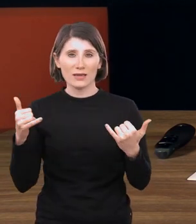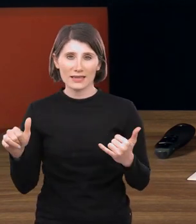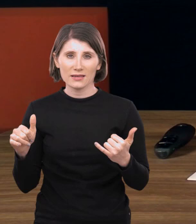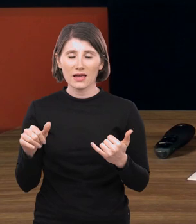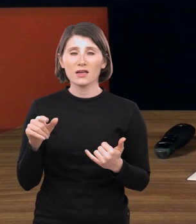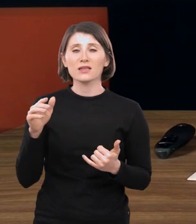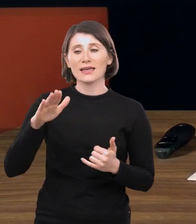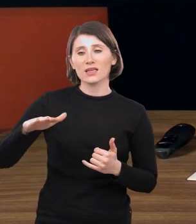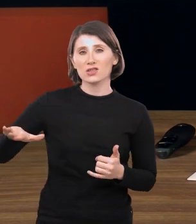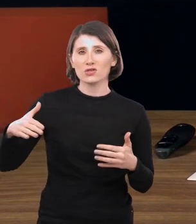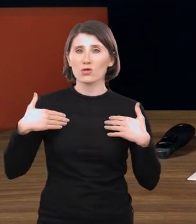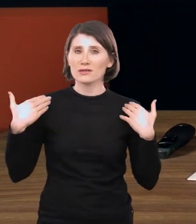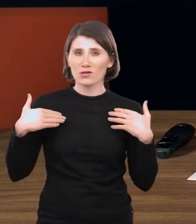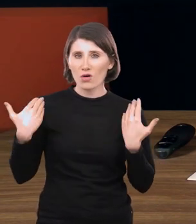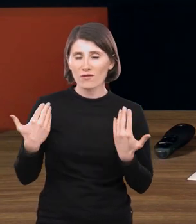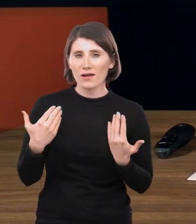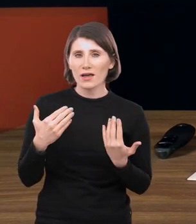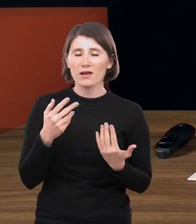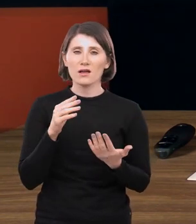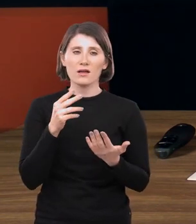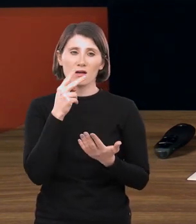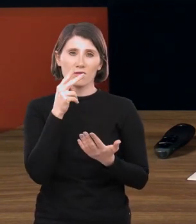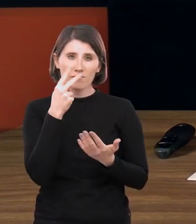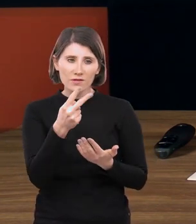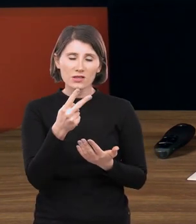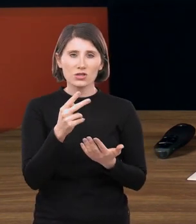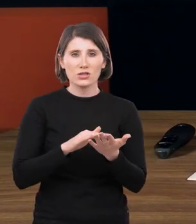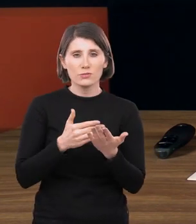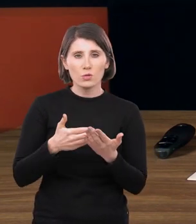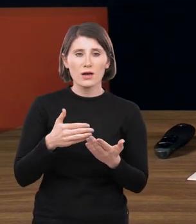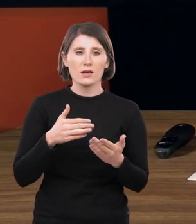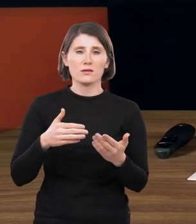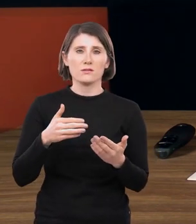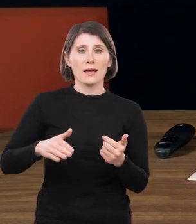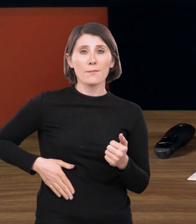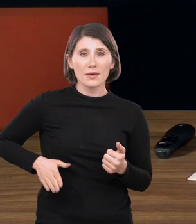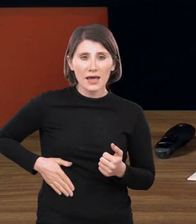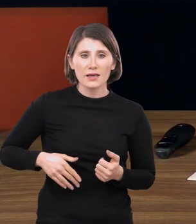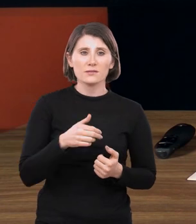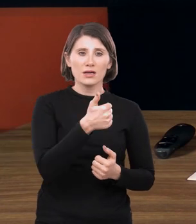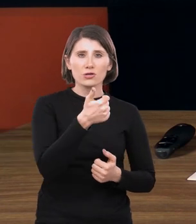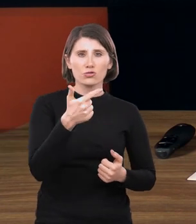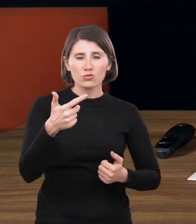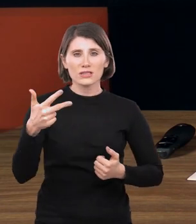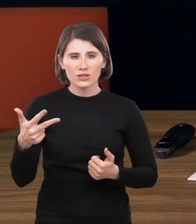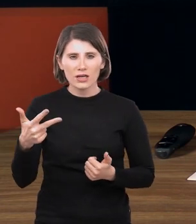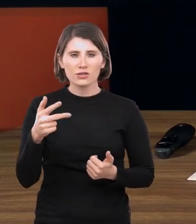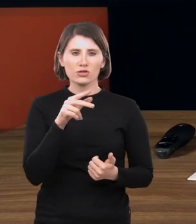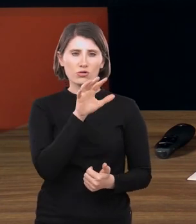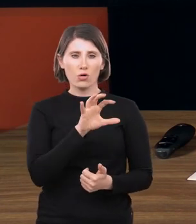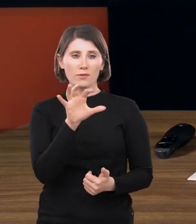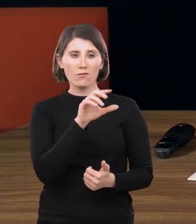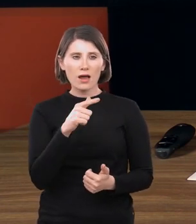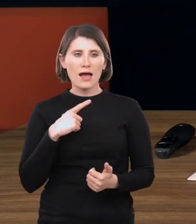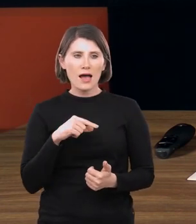Dziecko neuronormatywne, kiedy widzi jednego psa, drugiego psa, trzeciego psa, wyciąga wspólne